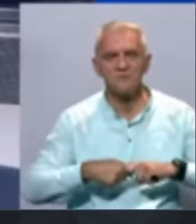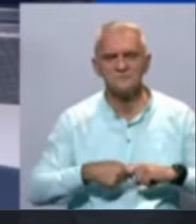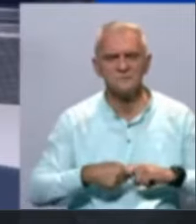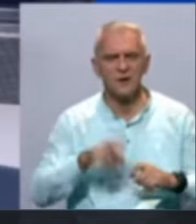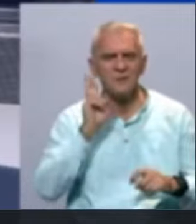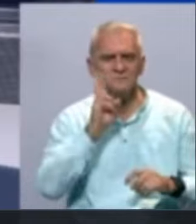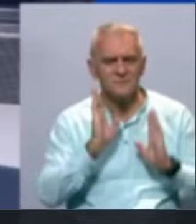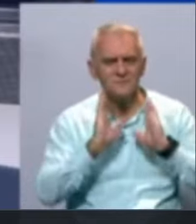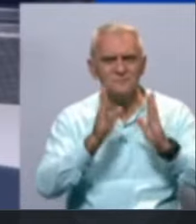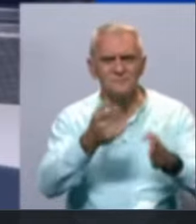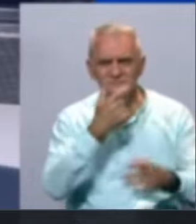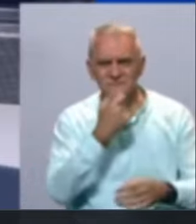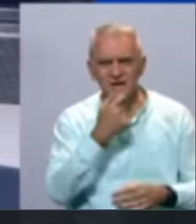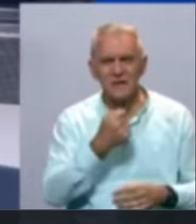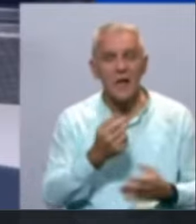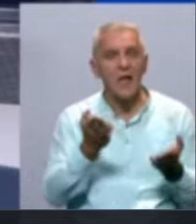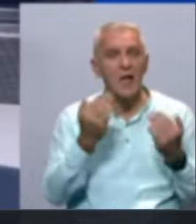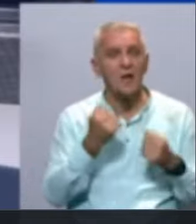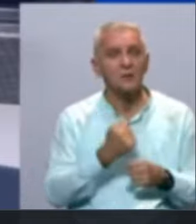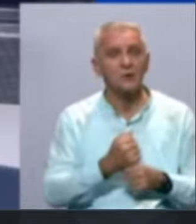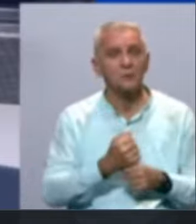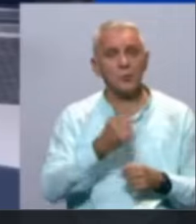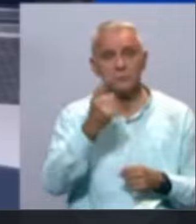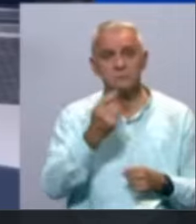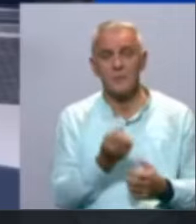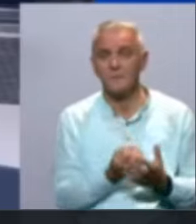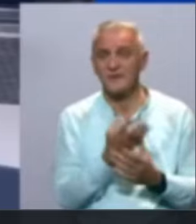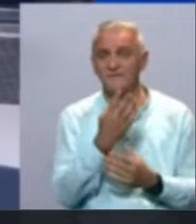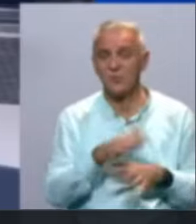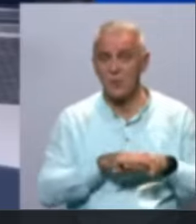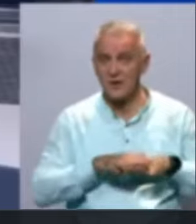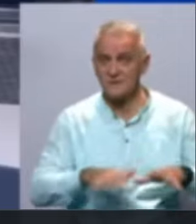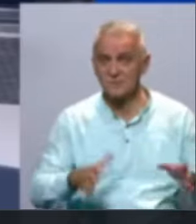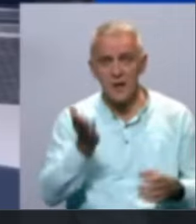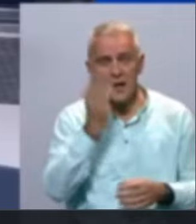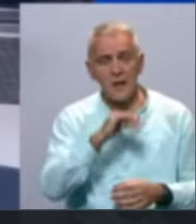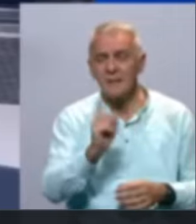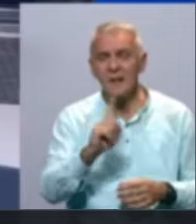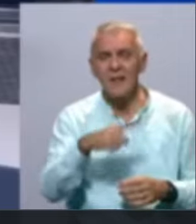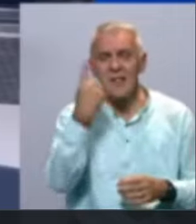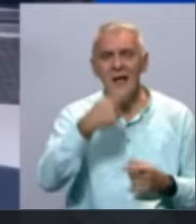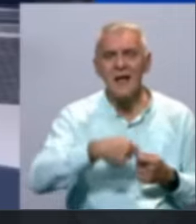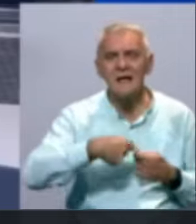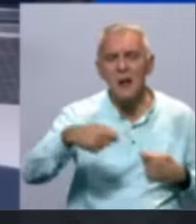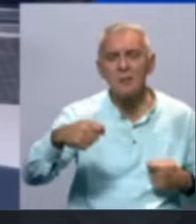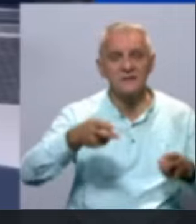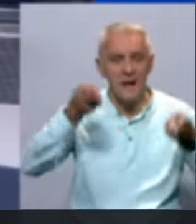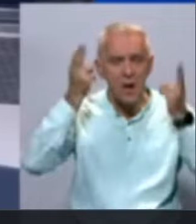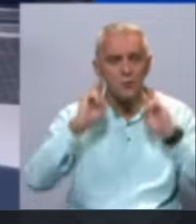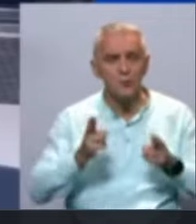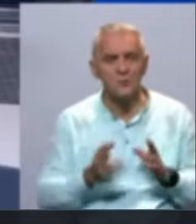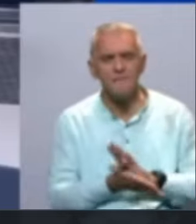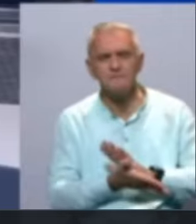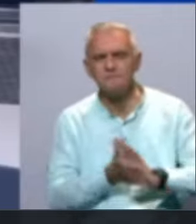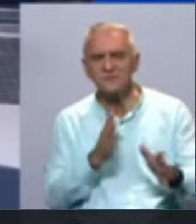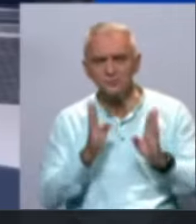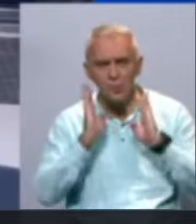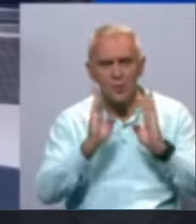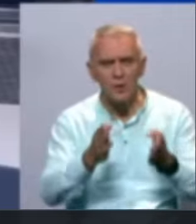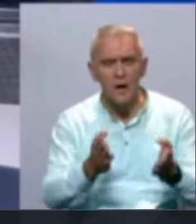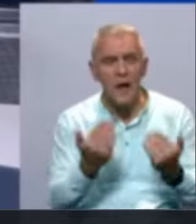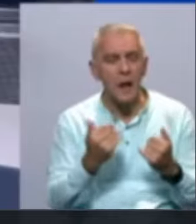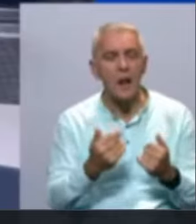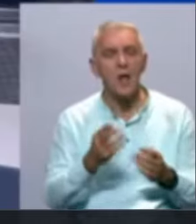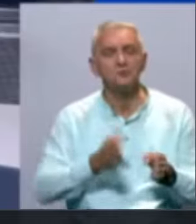povezano magistralnim cestama. Iako se radi o okosnici privrednog razvoja, nema ni kilometar autoputa, brzih cesta, ali ni